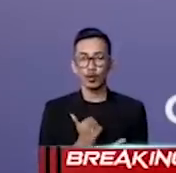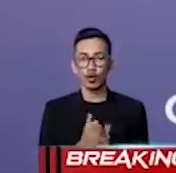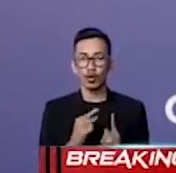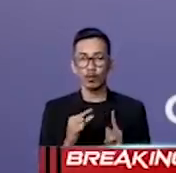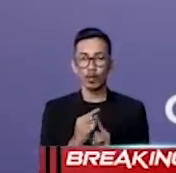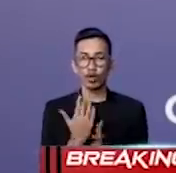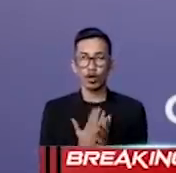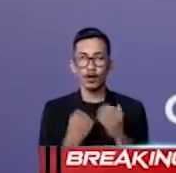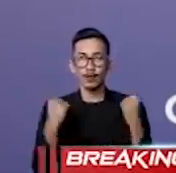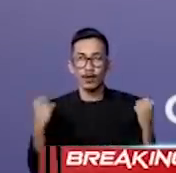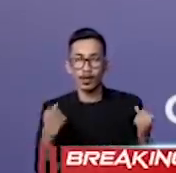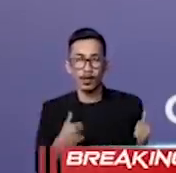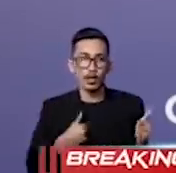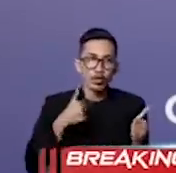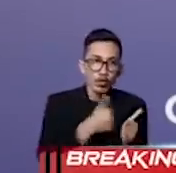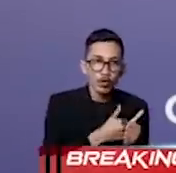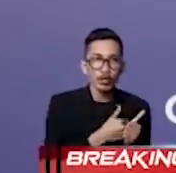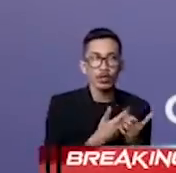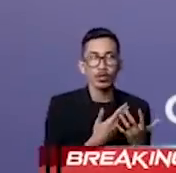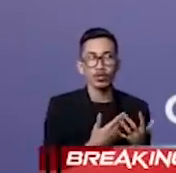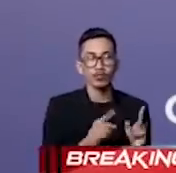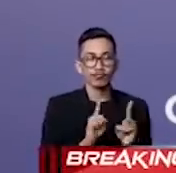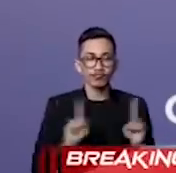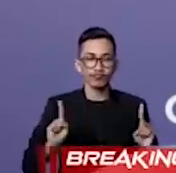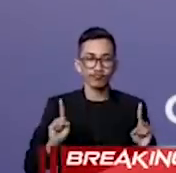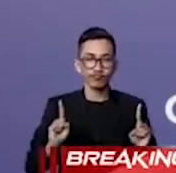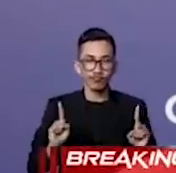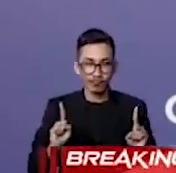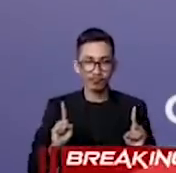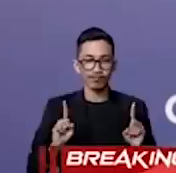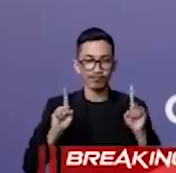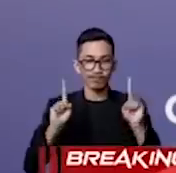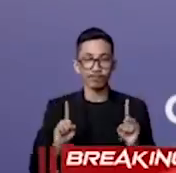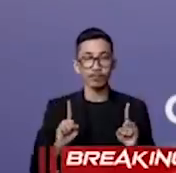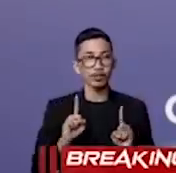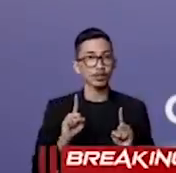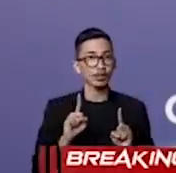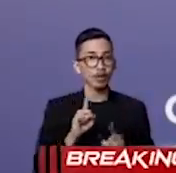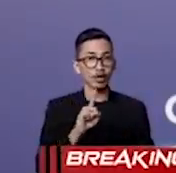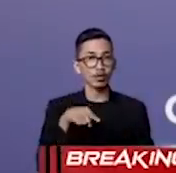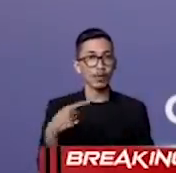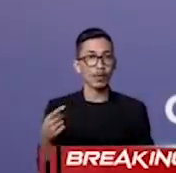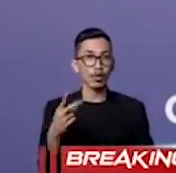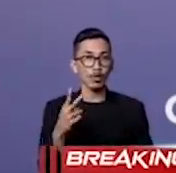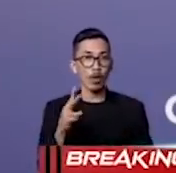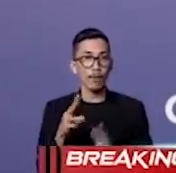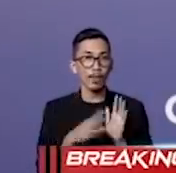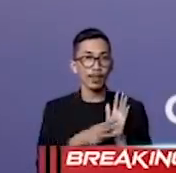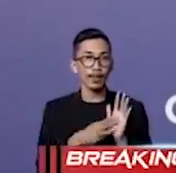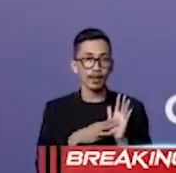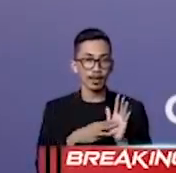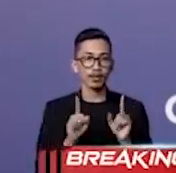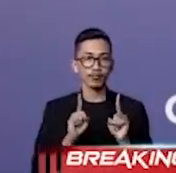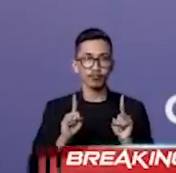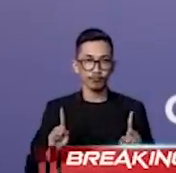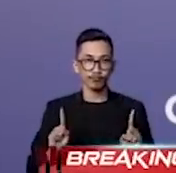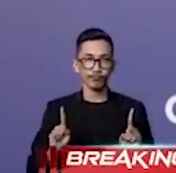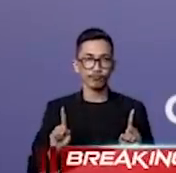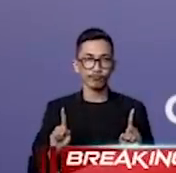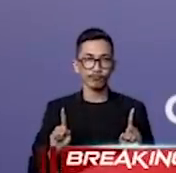protokol kesehatan menjaga jarak setidak-tidaknya 1-2 meter dengan orang lain Hai